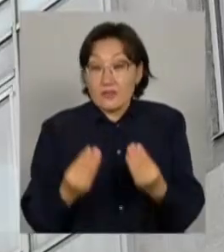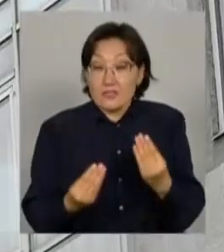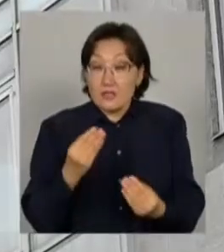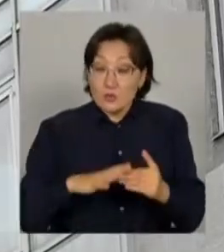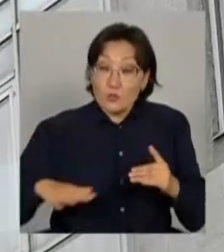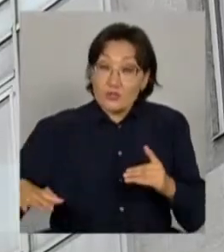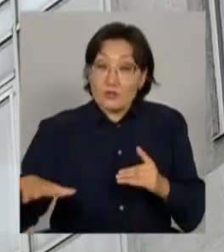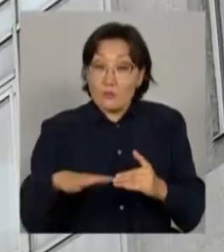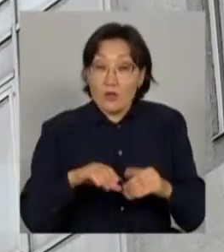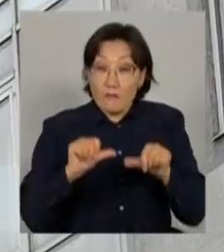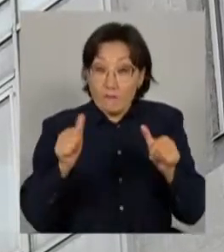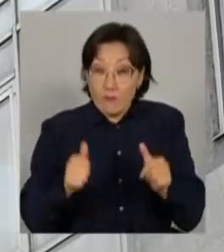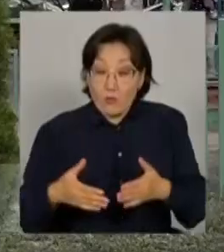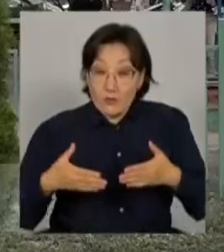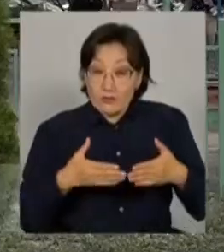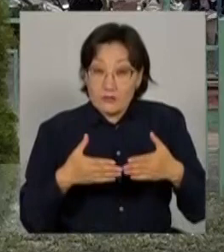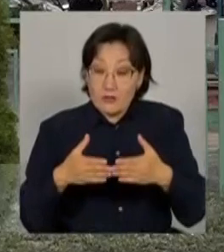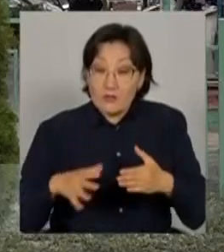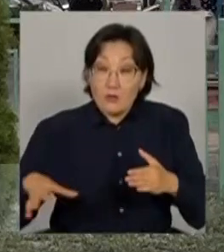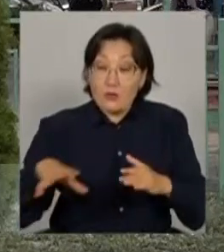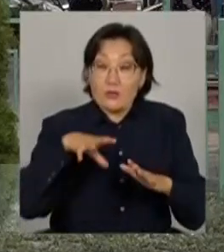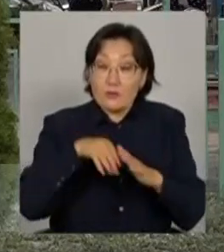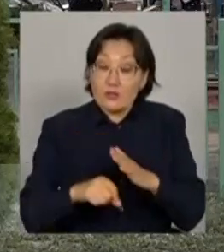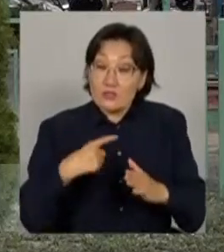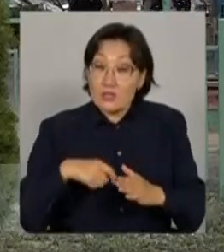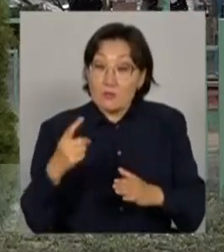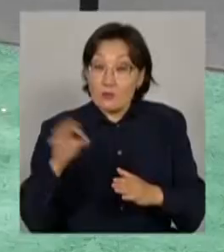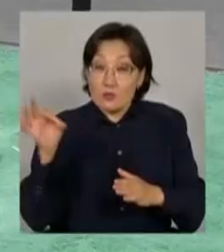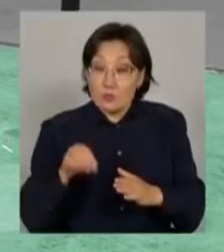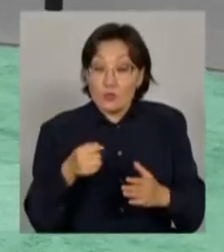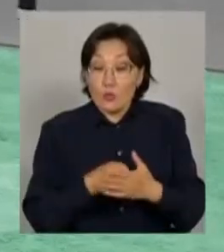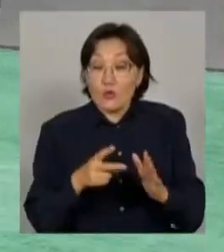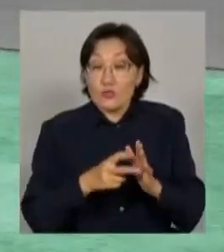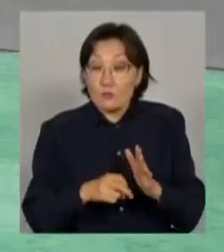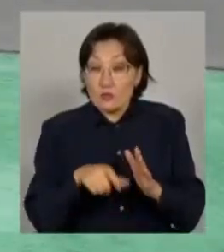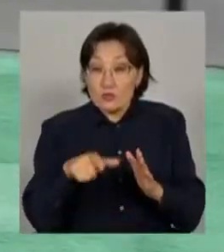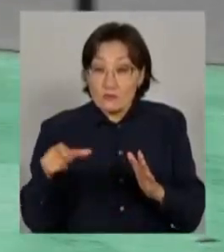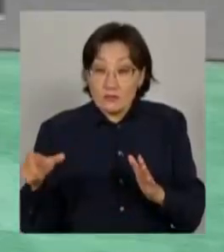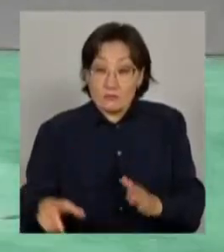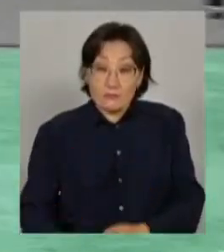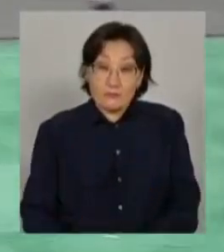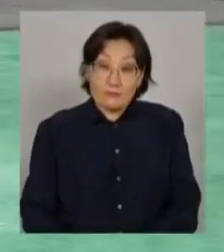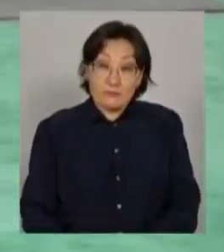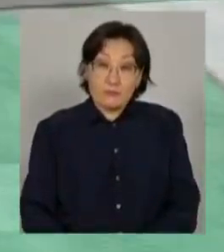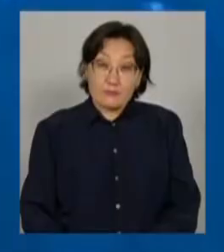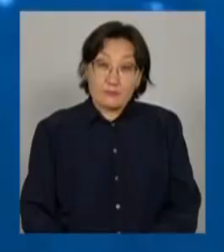игровая зона в форме корабля. Площадь вмещает в себя одномоментно до 700 человек.